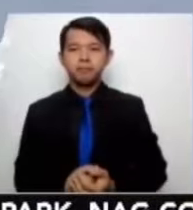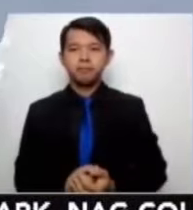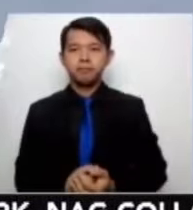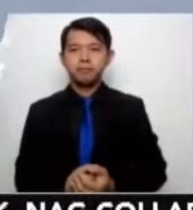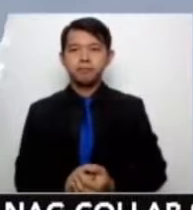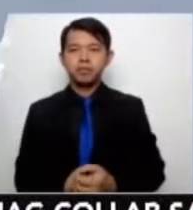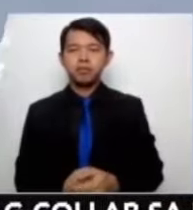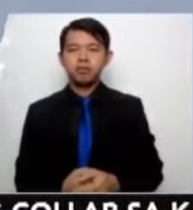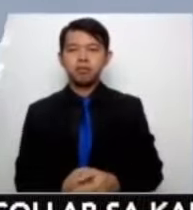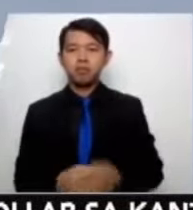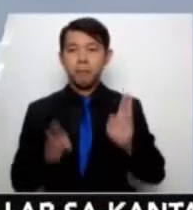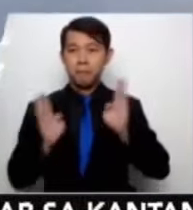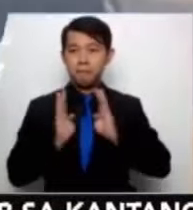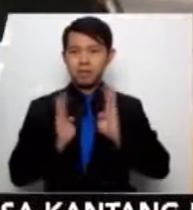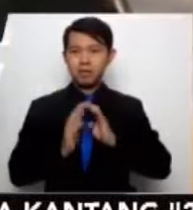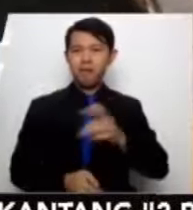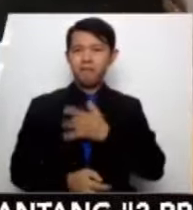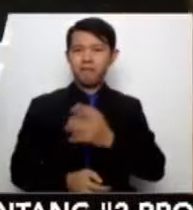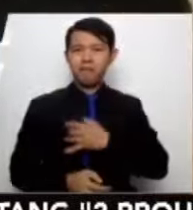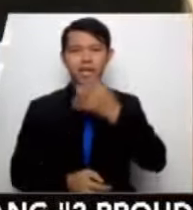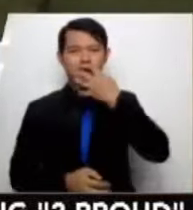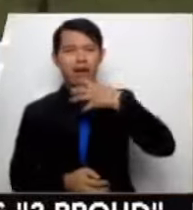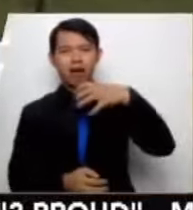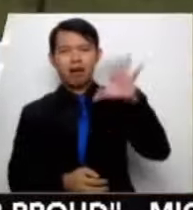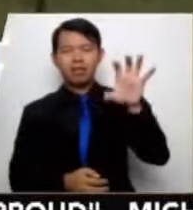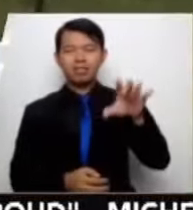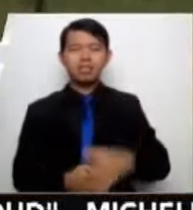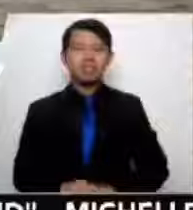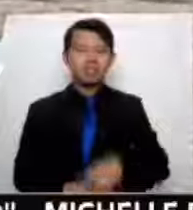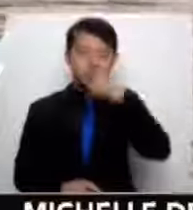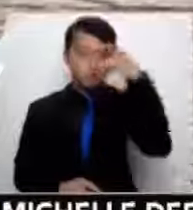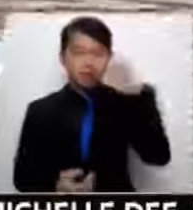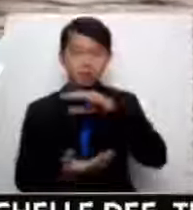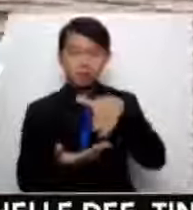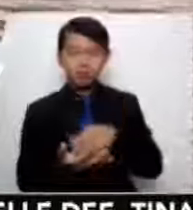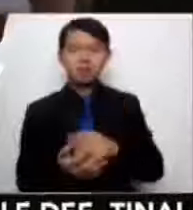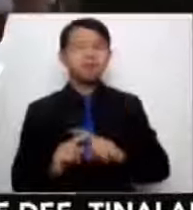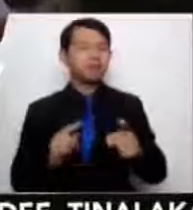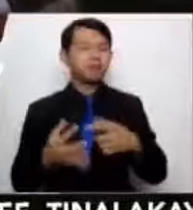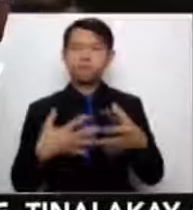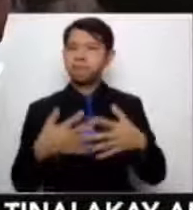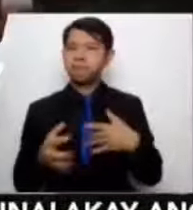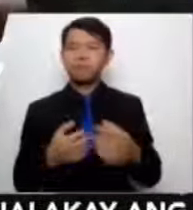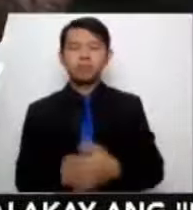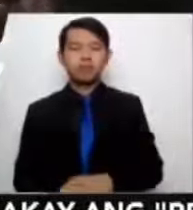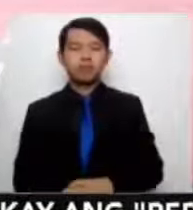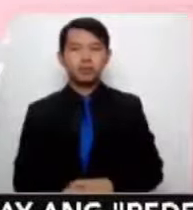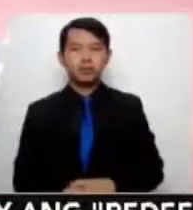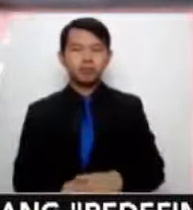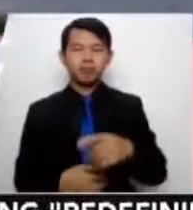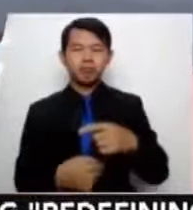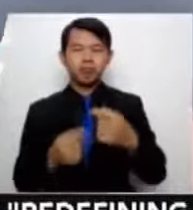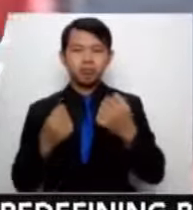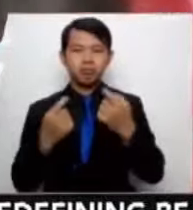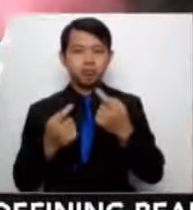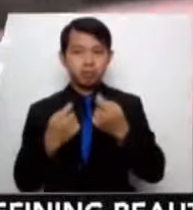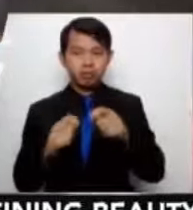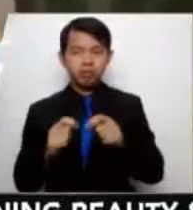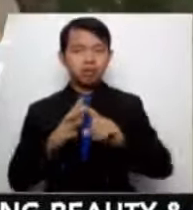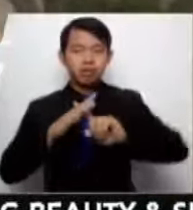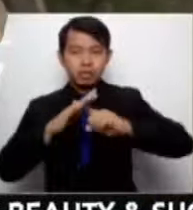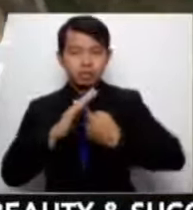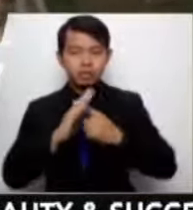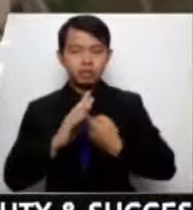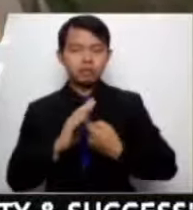Baguio City. Ang dinarayo roong malamig na temperatura, unti-unti raw umiinit. Ngayong buwan, madalas pumalo